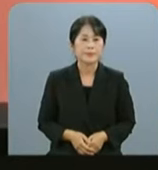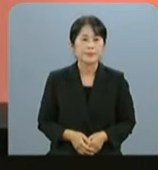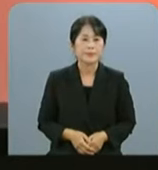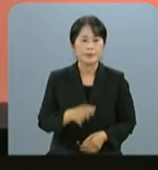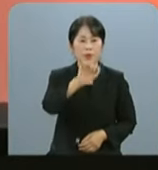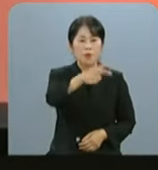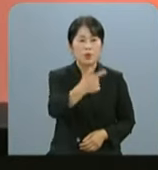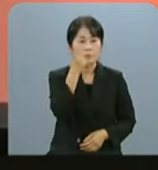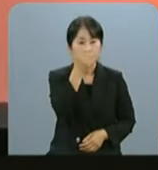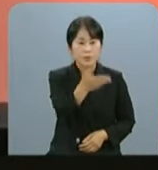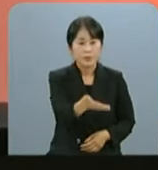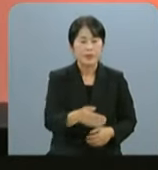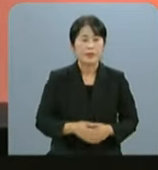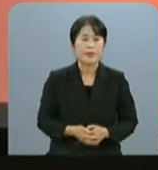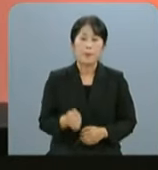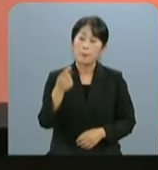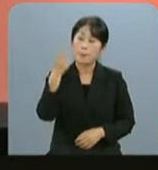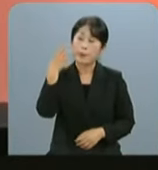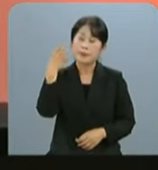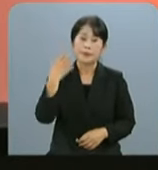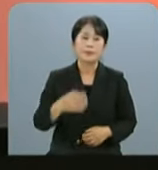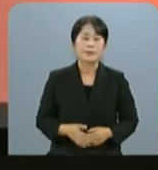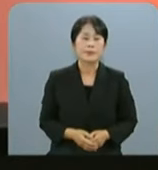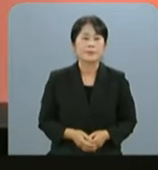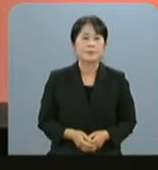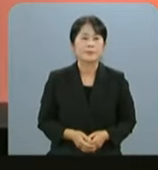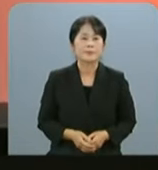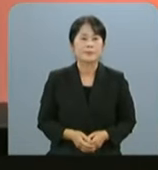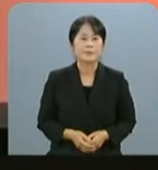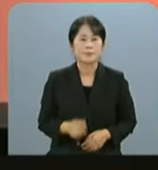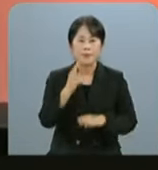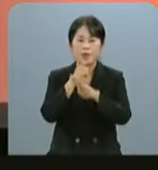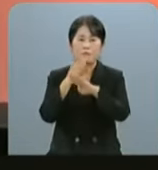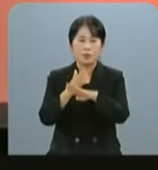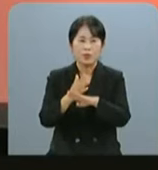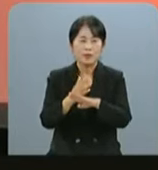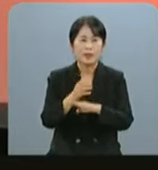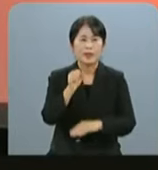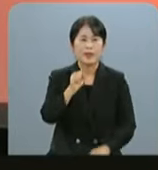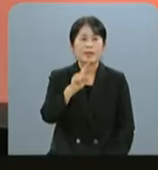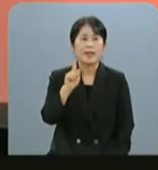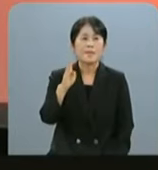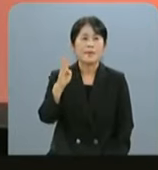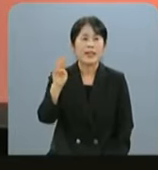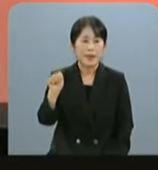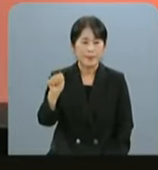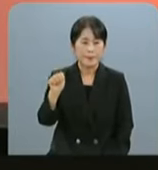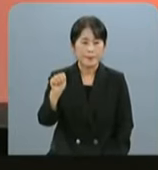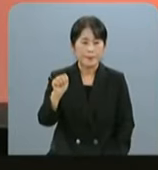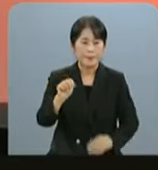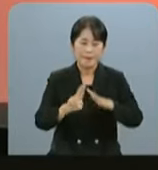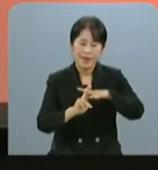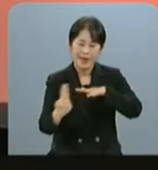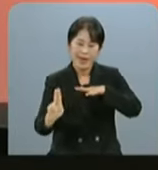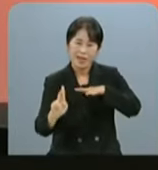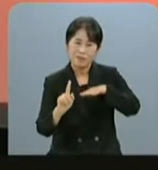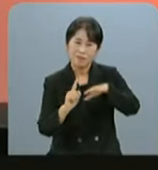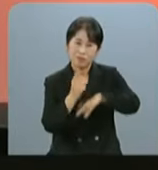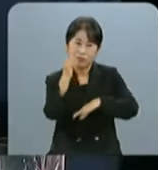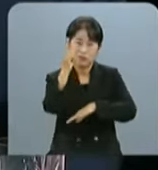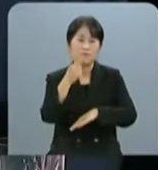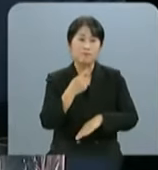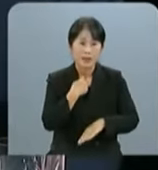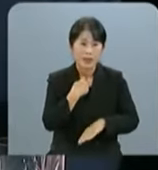원희룡 후보님, 네. 며칠 전에 북한에서 그 SLBM 실험을 했죠.